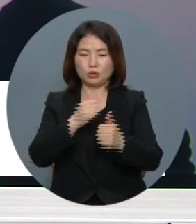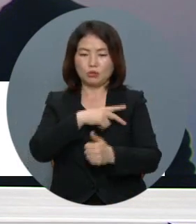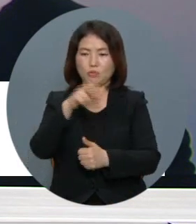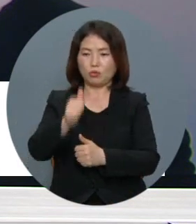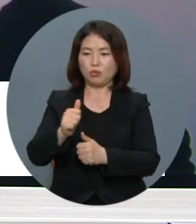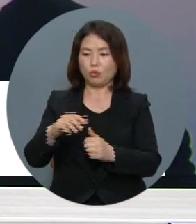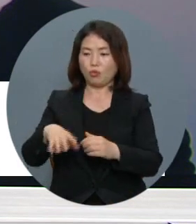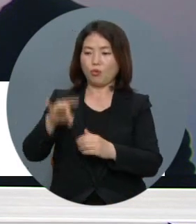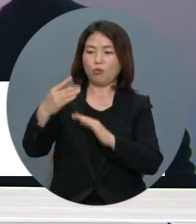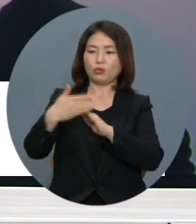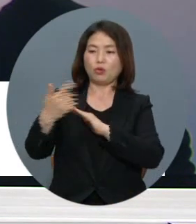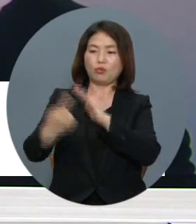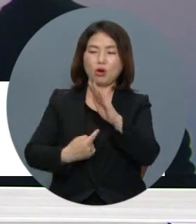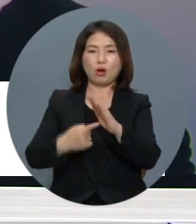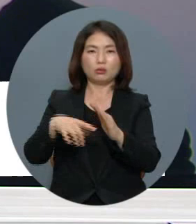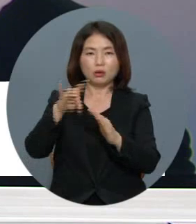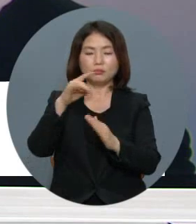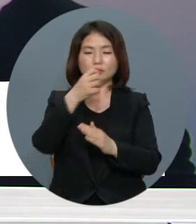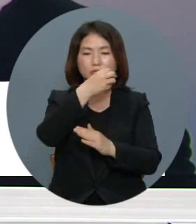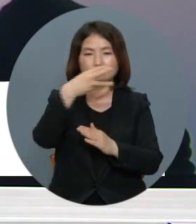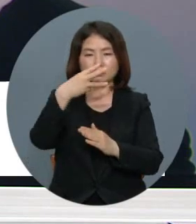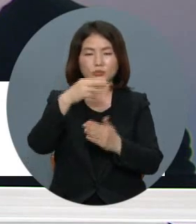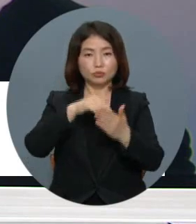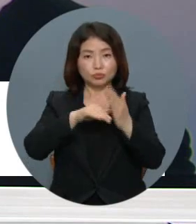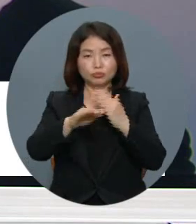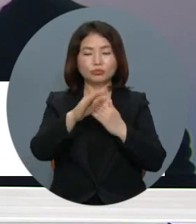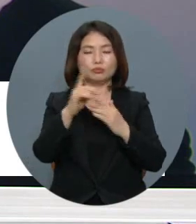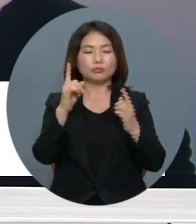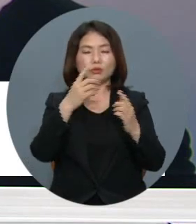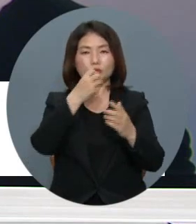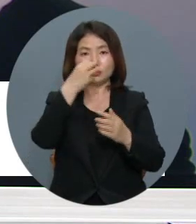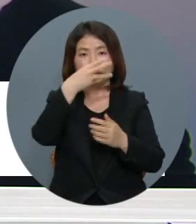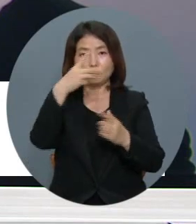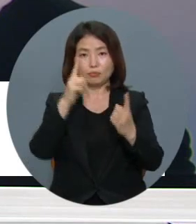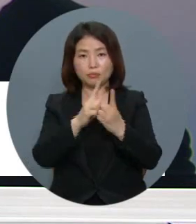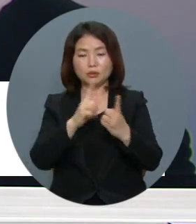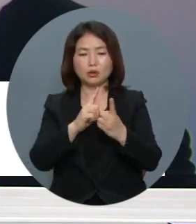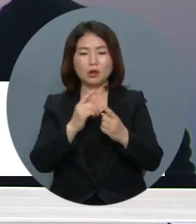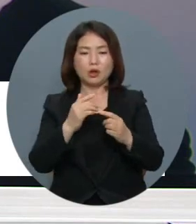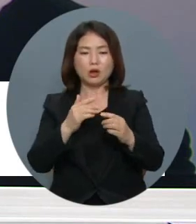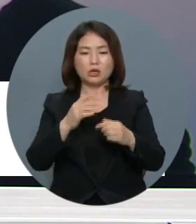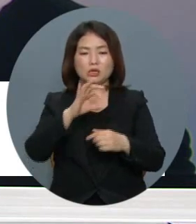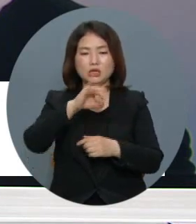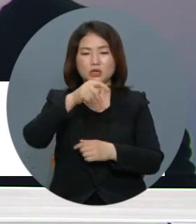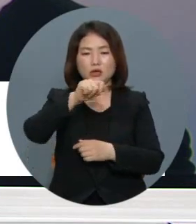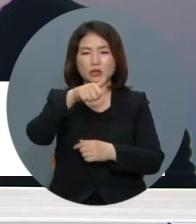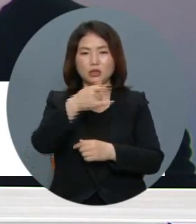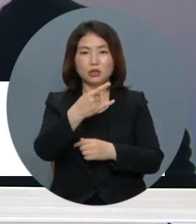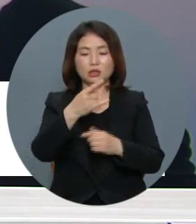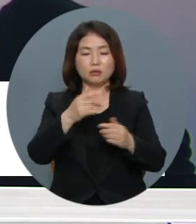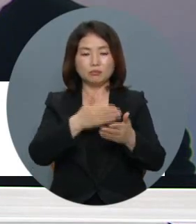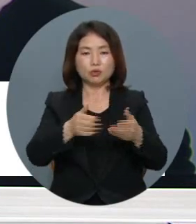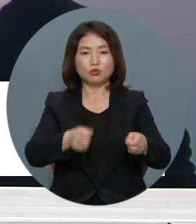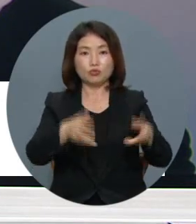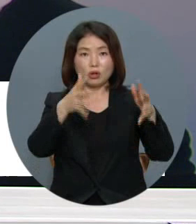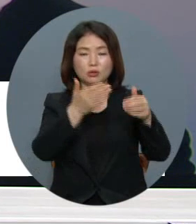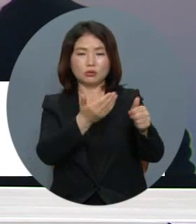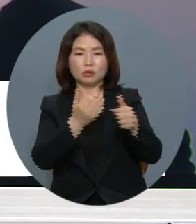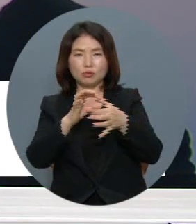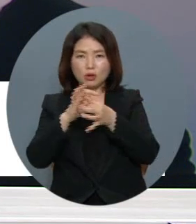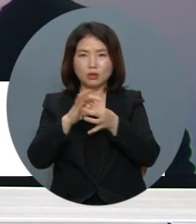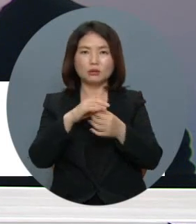변환 논의의 여 삼성그룹 고위 죽도 만나서 최근 유치전에 벌어진 이른바 이건희 미술관도 언급했습니다